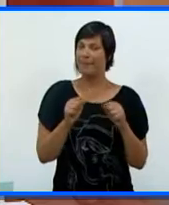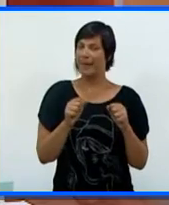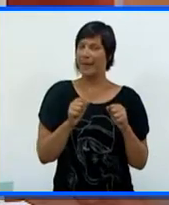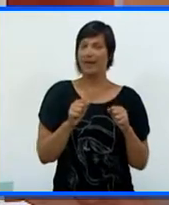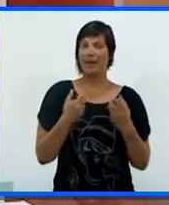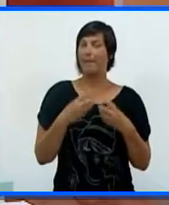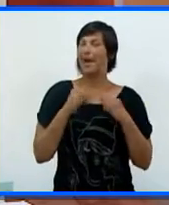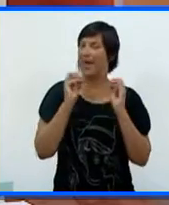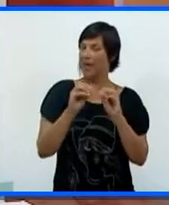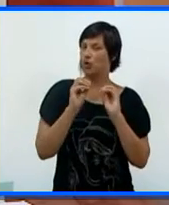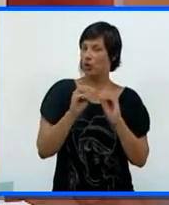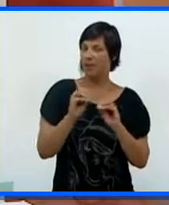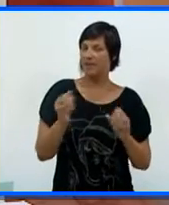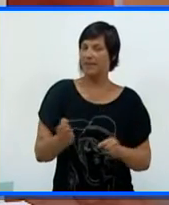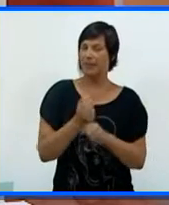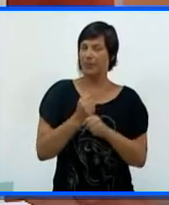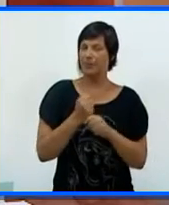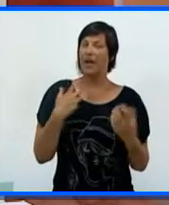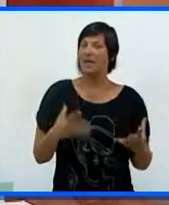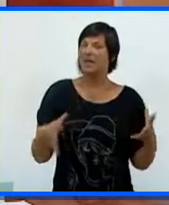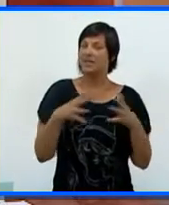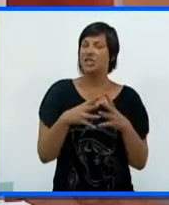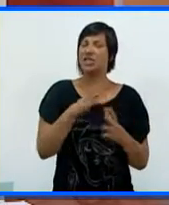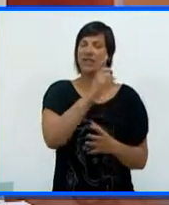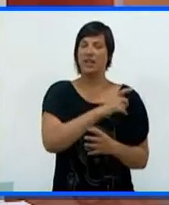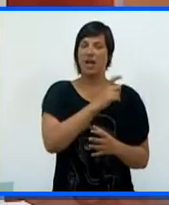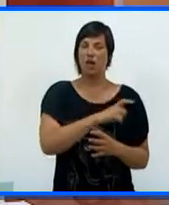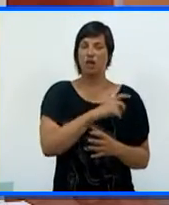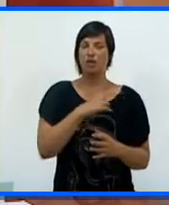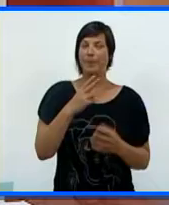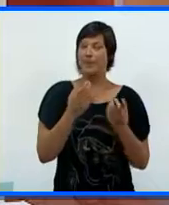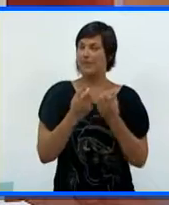smetnjama, edukacija, potpora i osnaživanje osoba sa